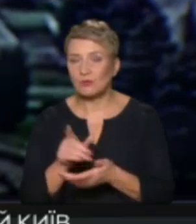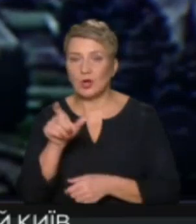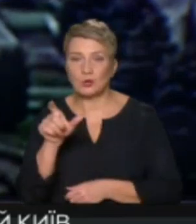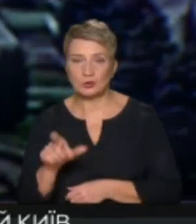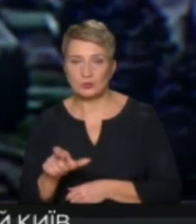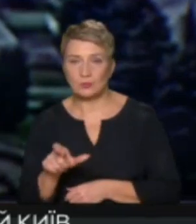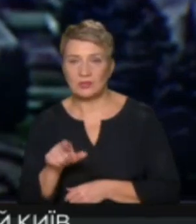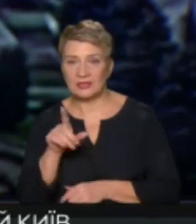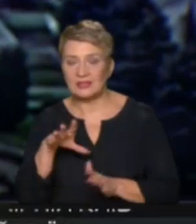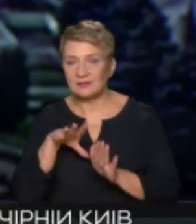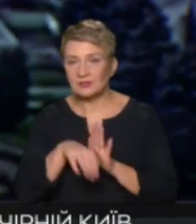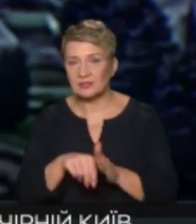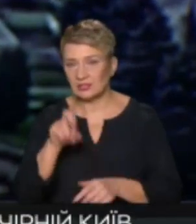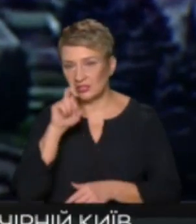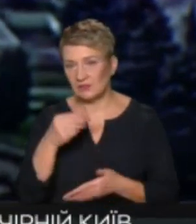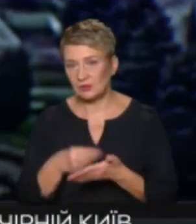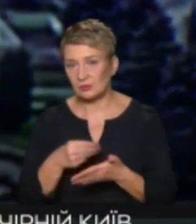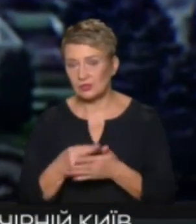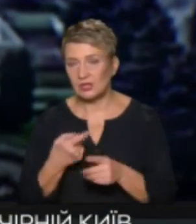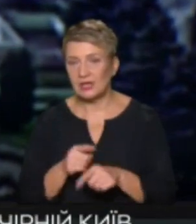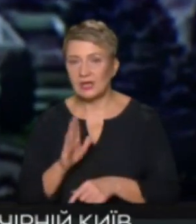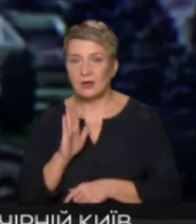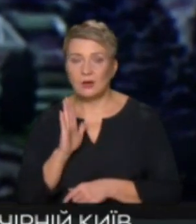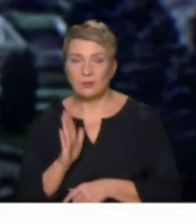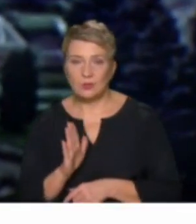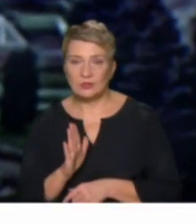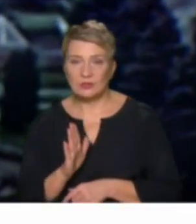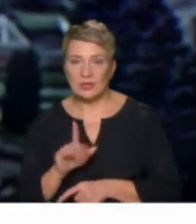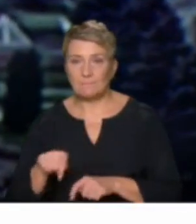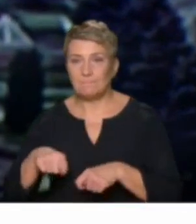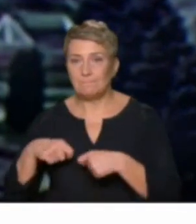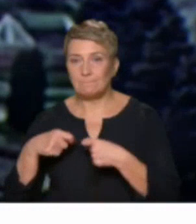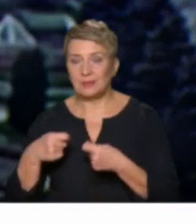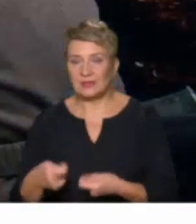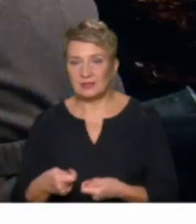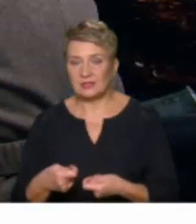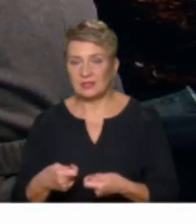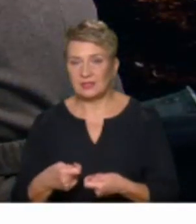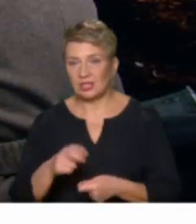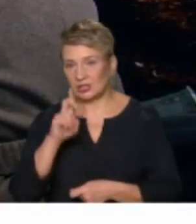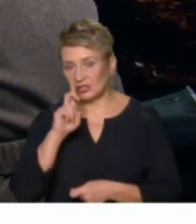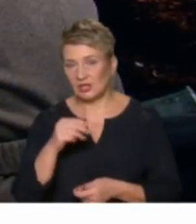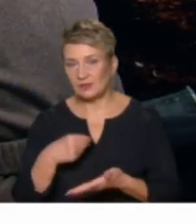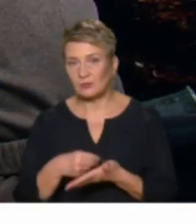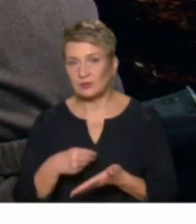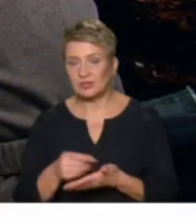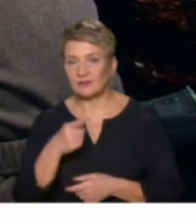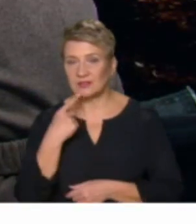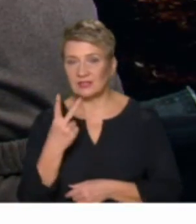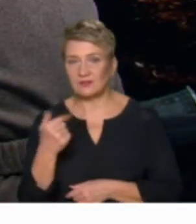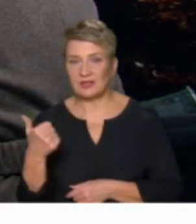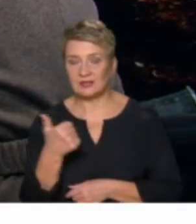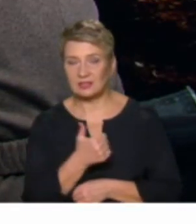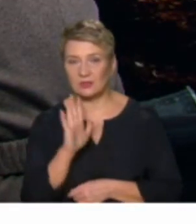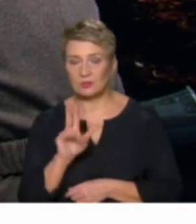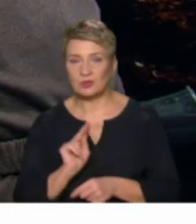конкретно закладаються державні кошти, які будуть передані з державного бюджету. Ви сказали, два тижні буде